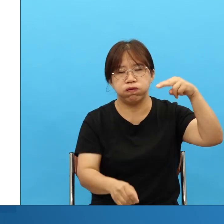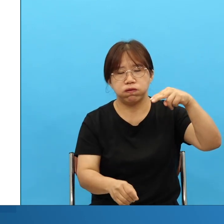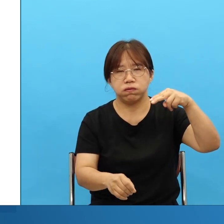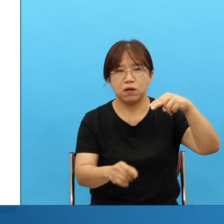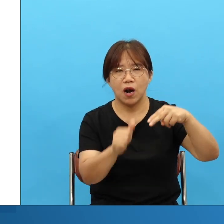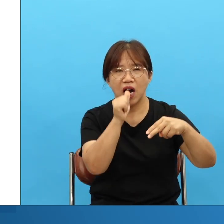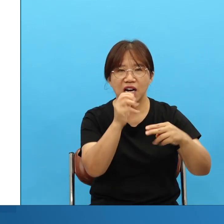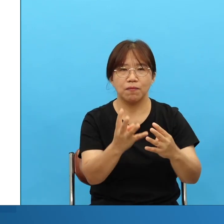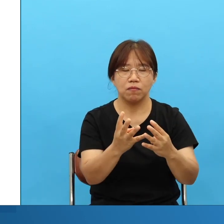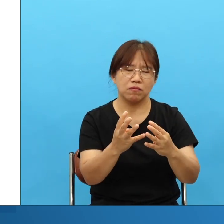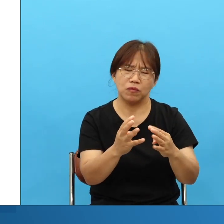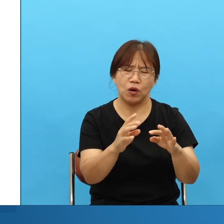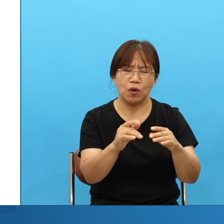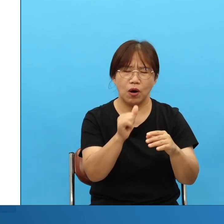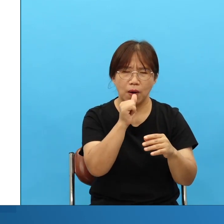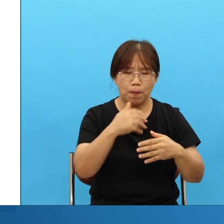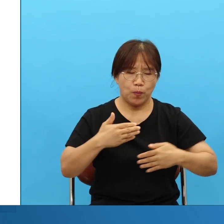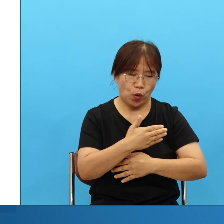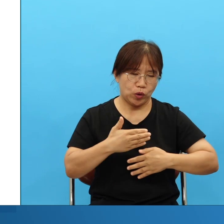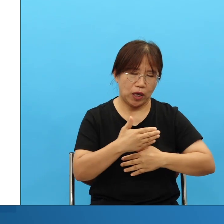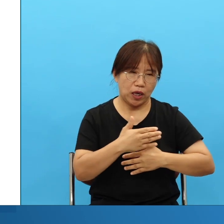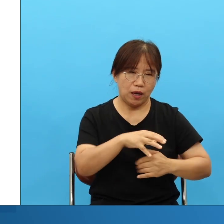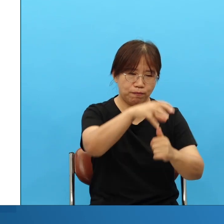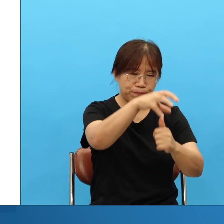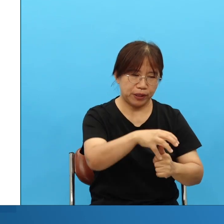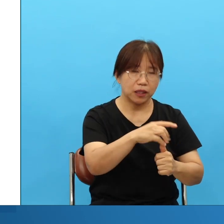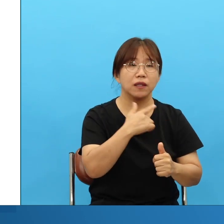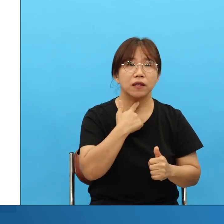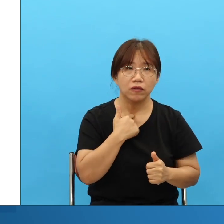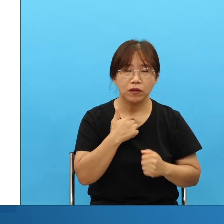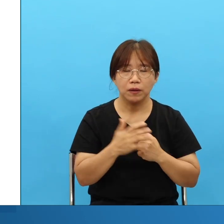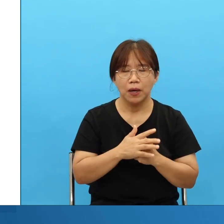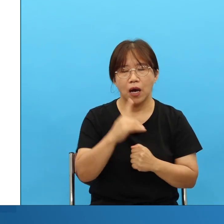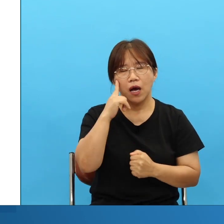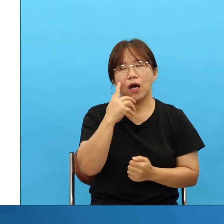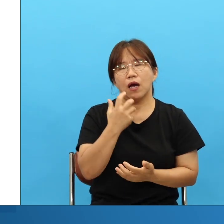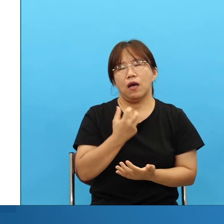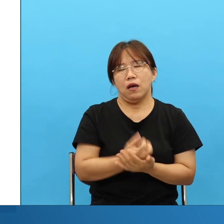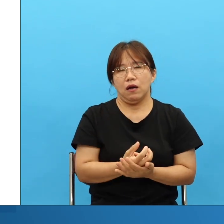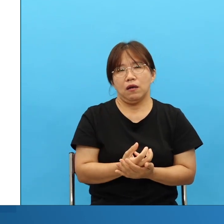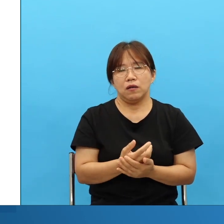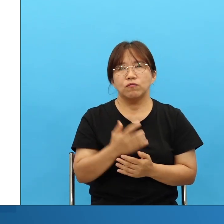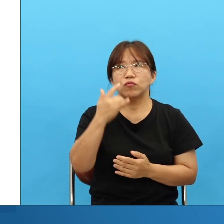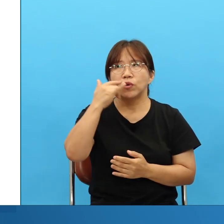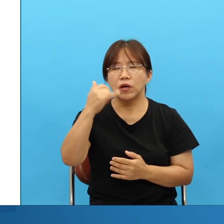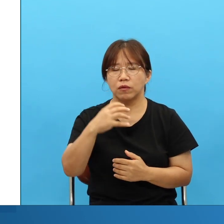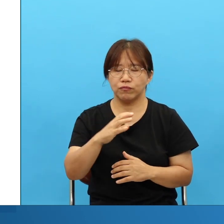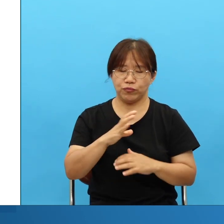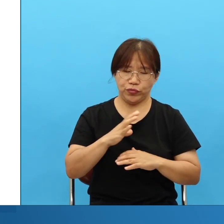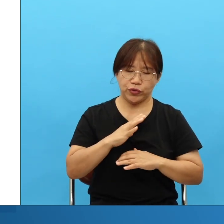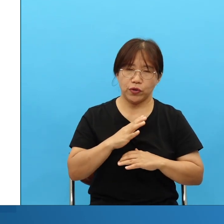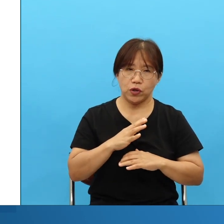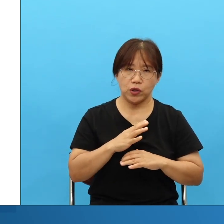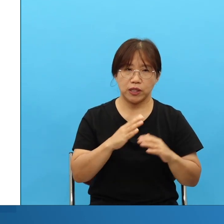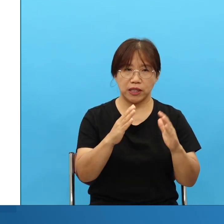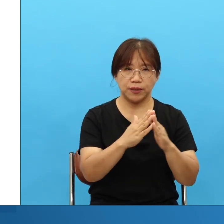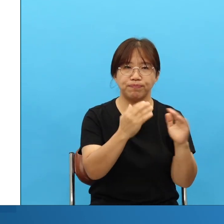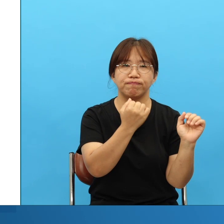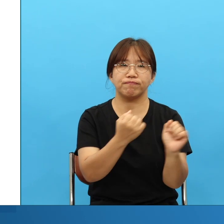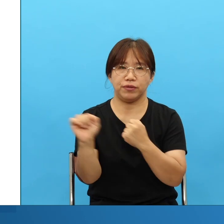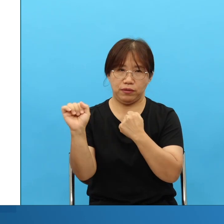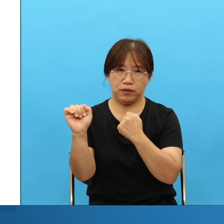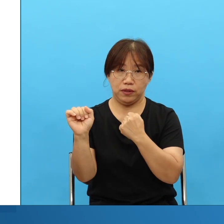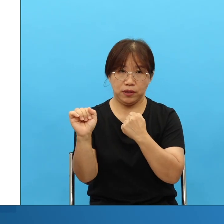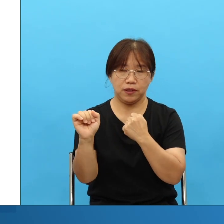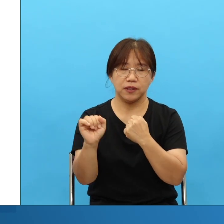감금시켜 놓기도 하고. 그러니까 너무 이제 충격을 받고 이러다가 너무 이제 무서웠겠죠. 집을 나오고 정상적으로 집